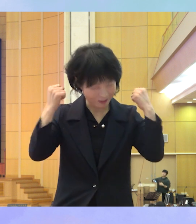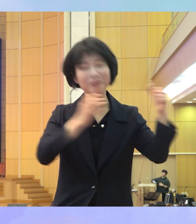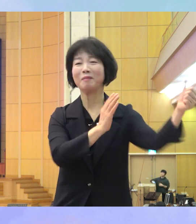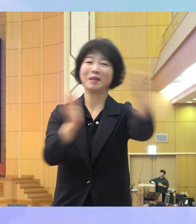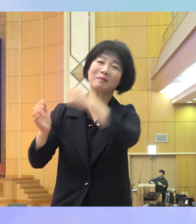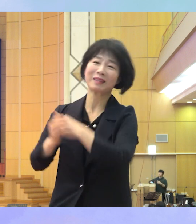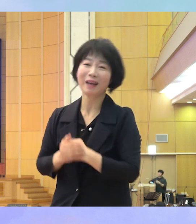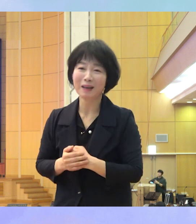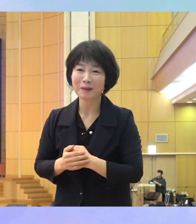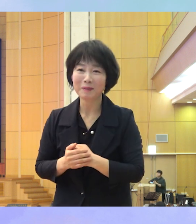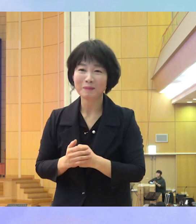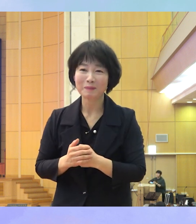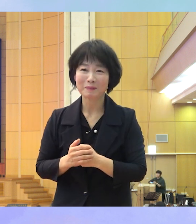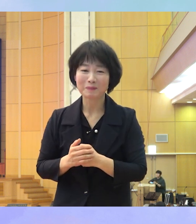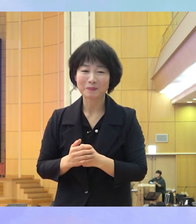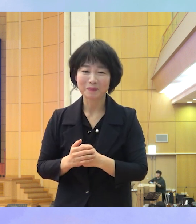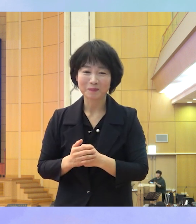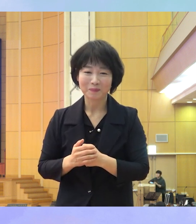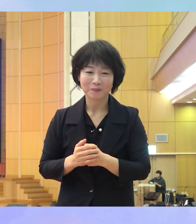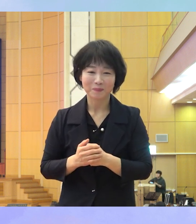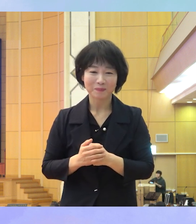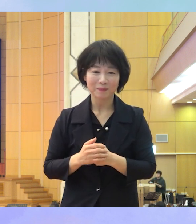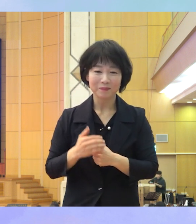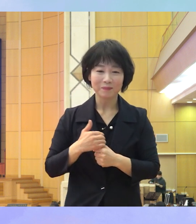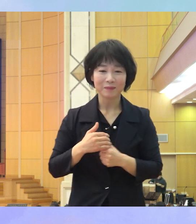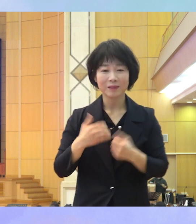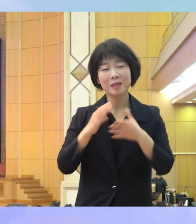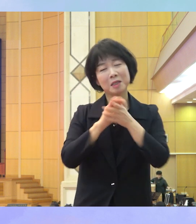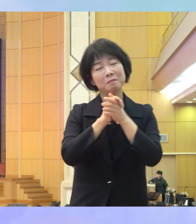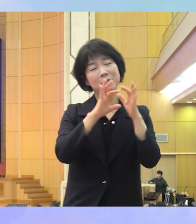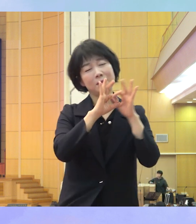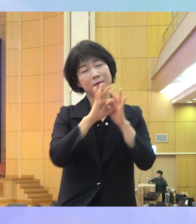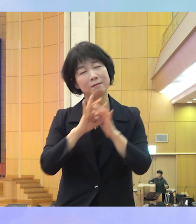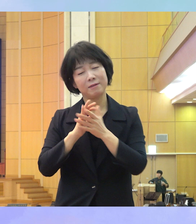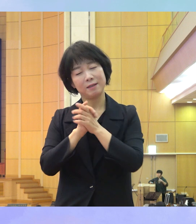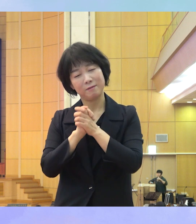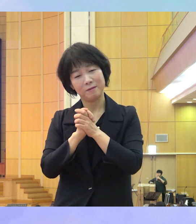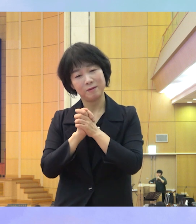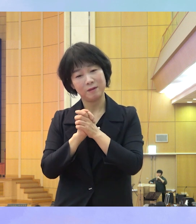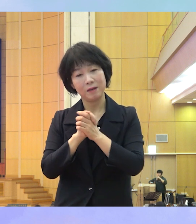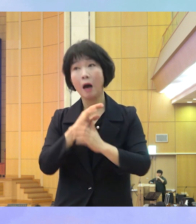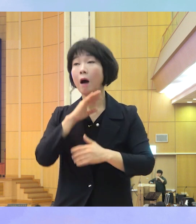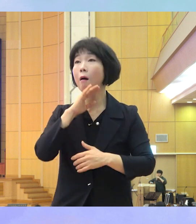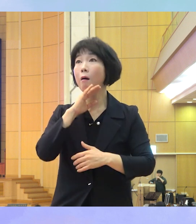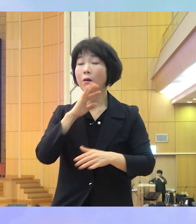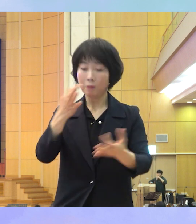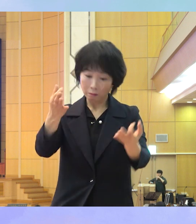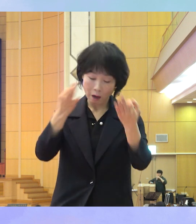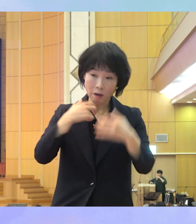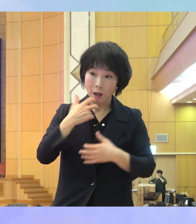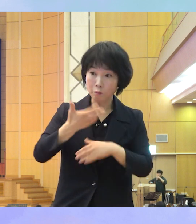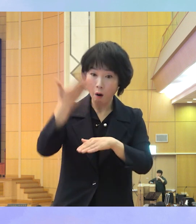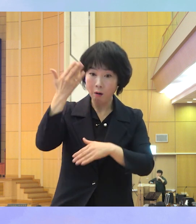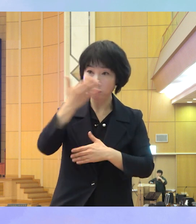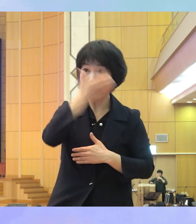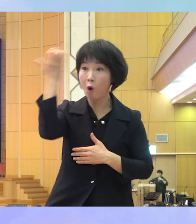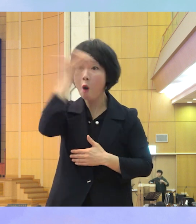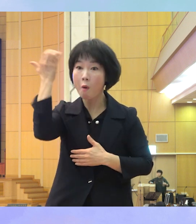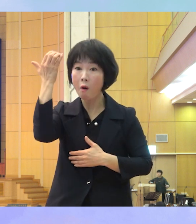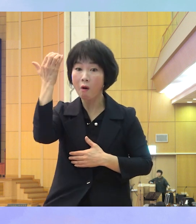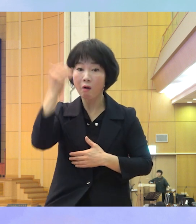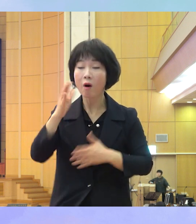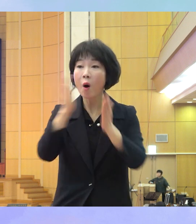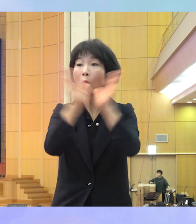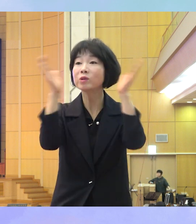그러니까 하나님이 건강 준 거예요. 그러니까 그림 기도하면서 가만히 생각해보니까, 야, 나는 아무것도 아니야. 나는 젊어. 모세는 80살에